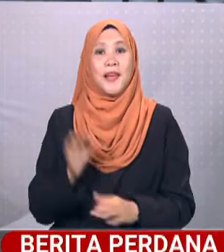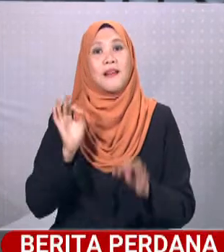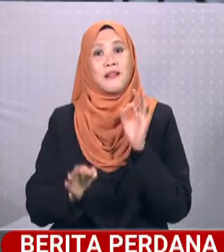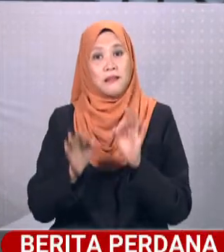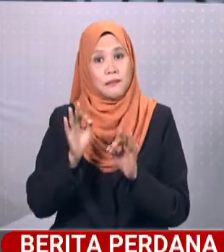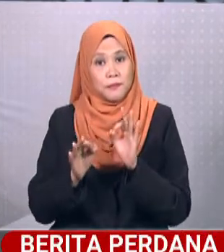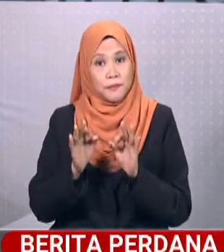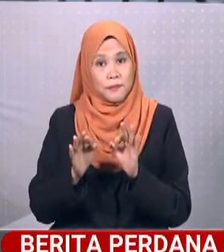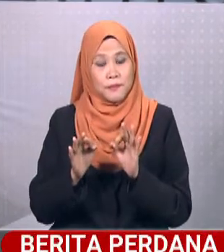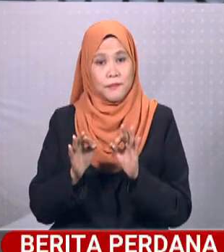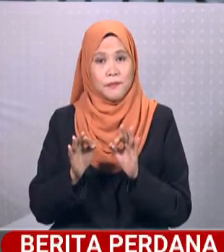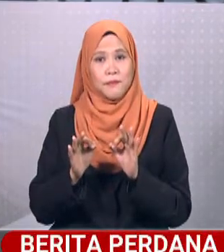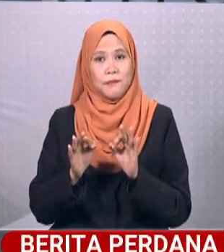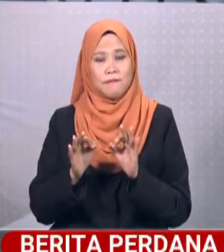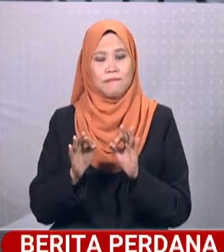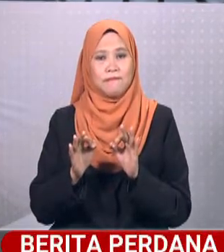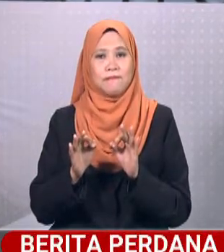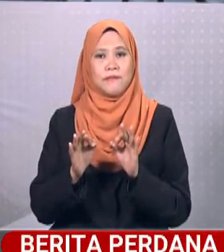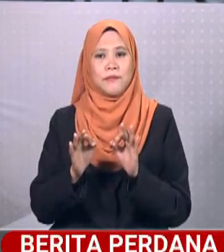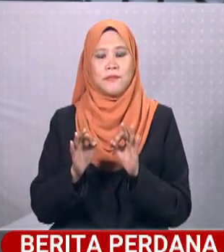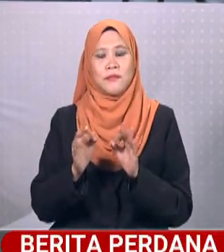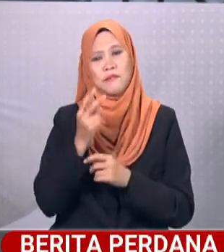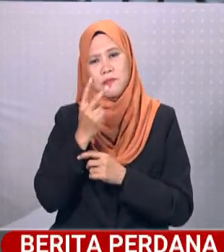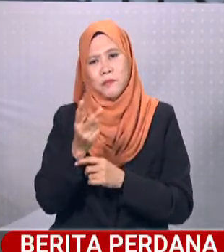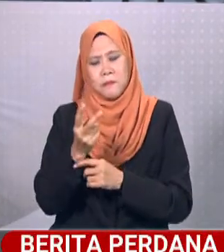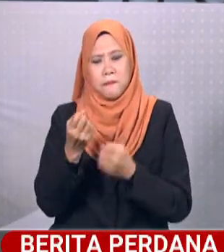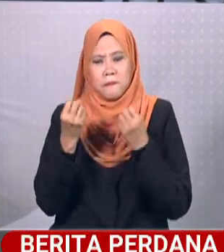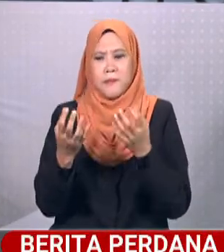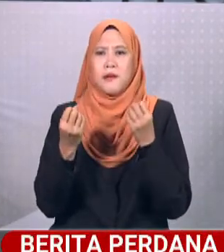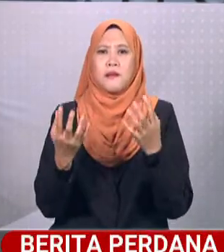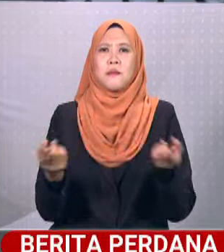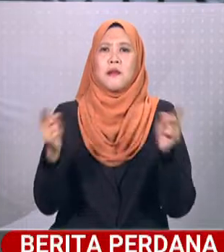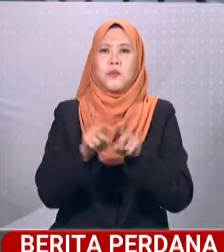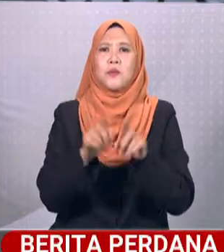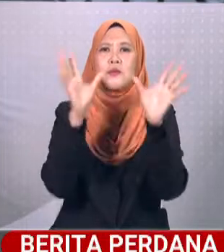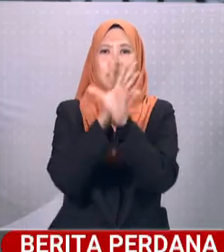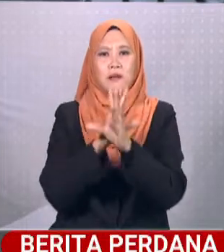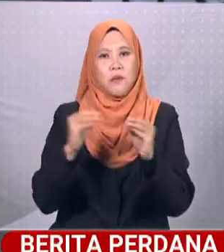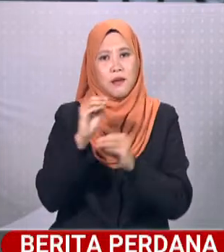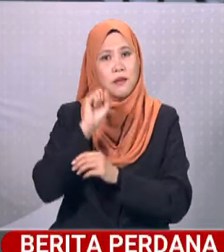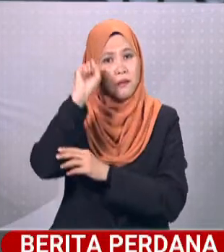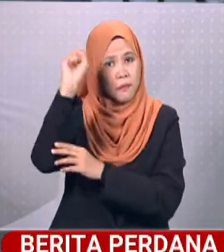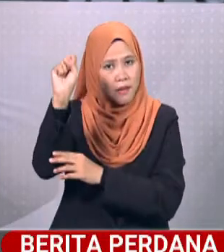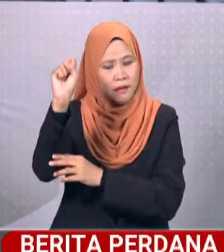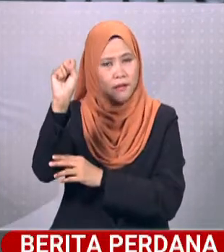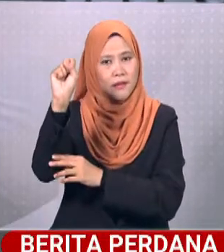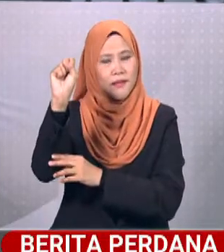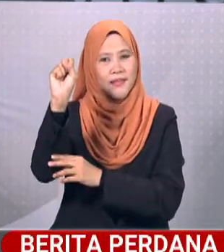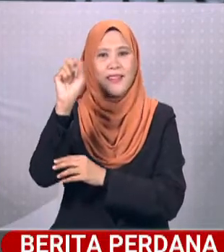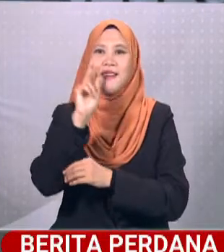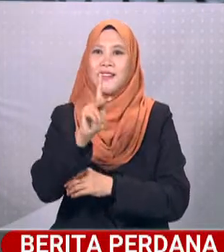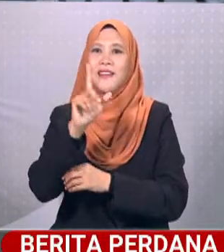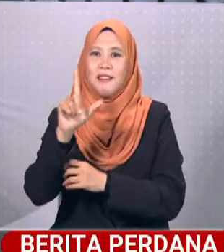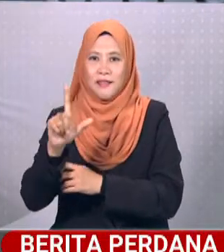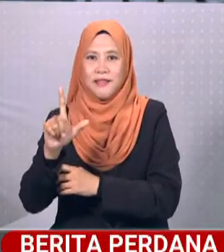Kalau kita lihat, perkara ini banyaknya berlaku di negeri Sarawak dan Sabah, betul eh? Tetapi macam di Kuala